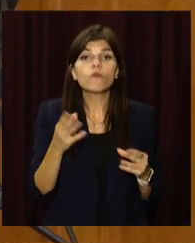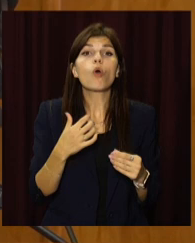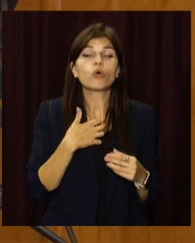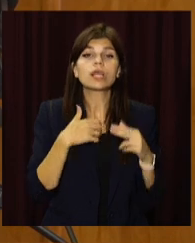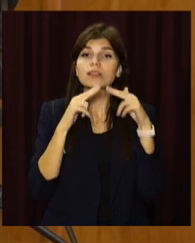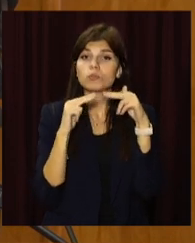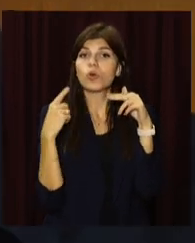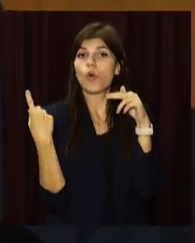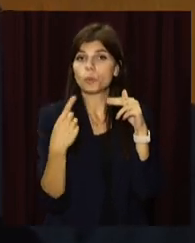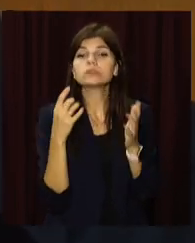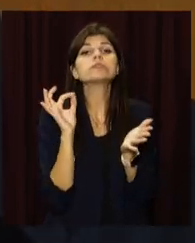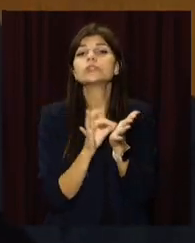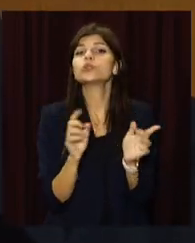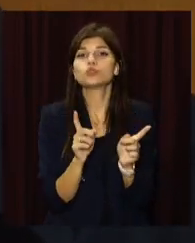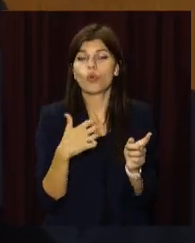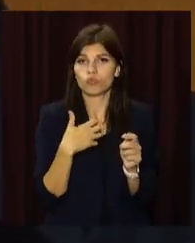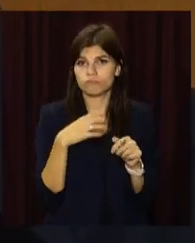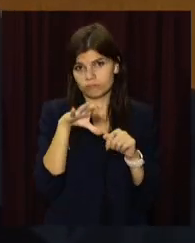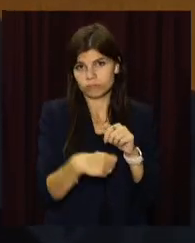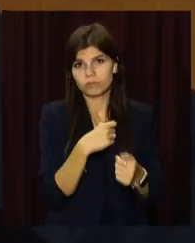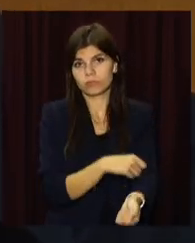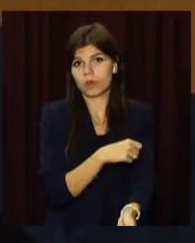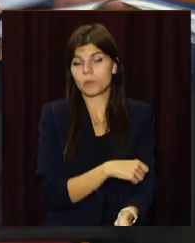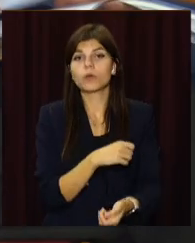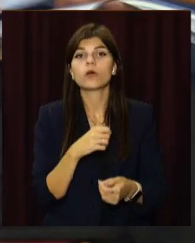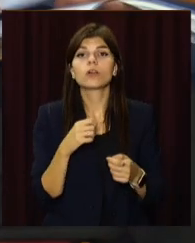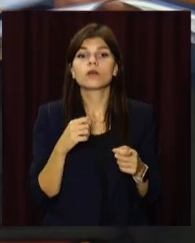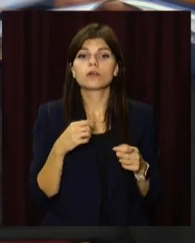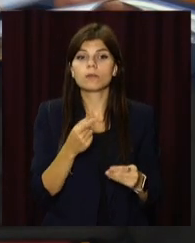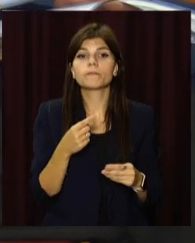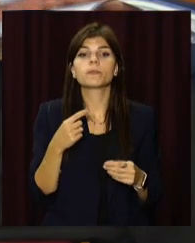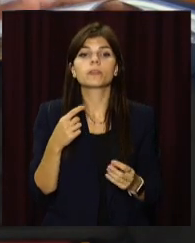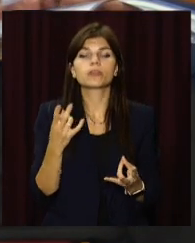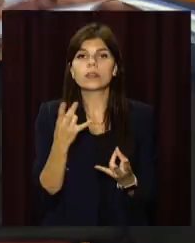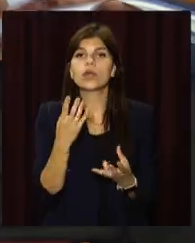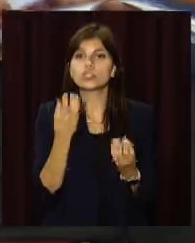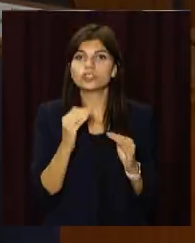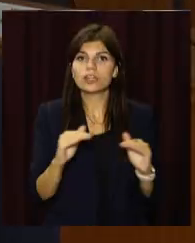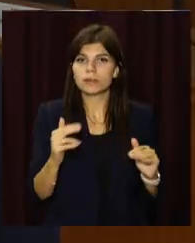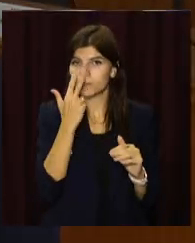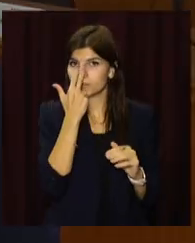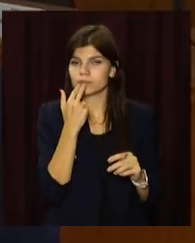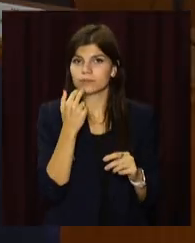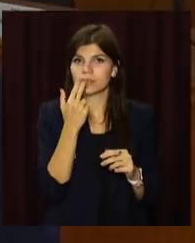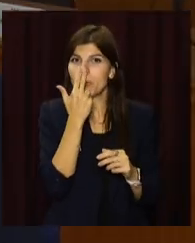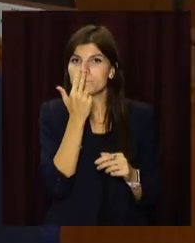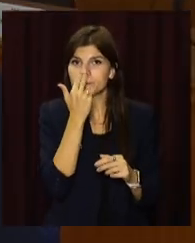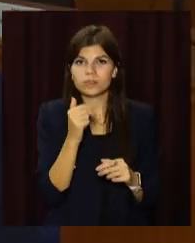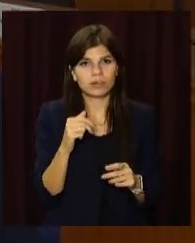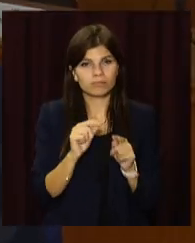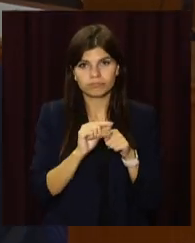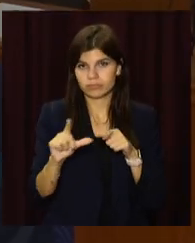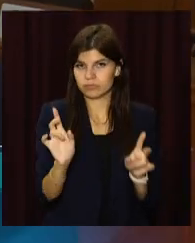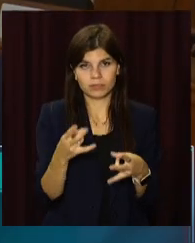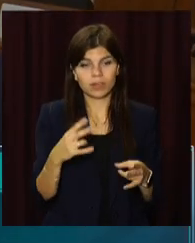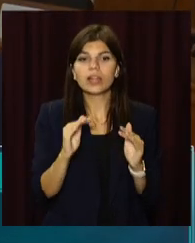області. А це можна зробити, зазначає Михайло Кошляк, ще й даючи згубним звичкам дітей альтернативу. Для дітей треба предоставляти